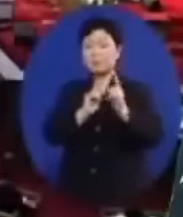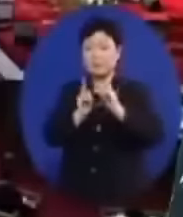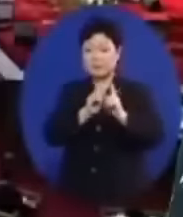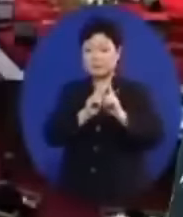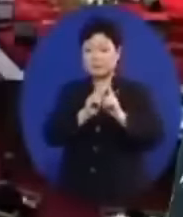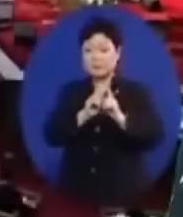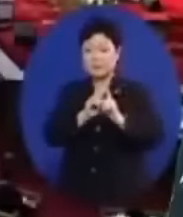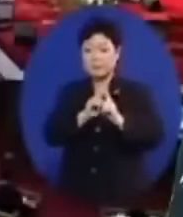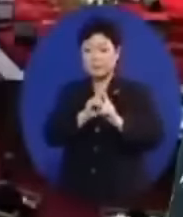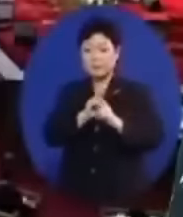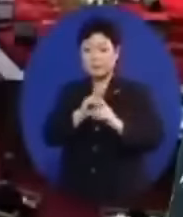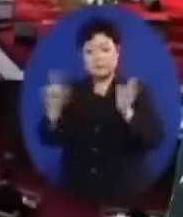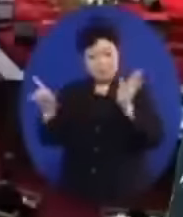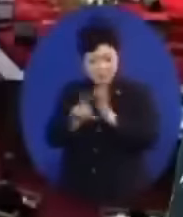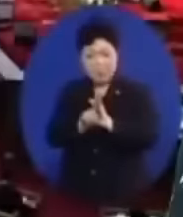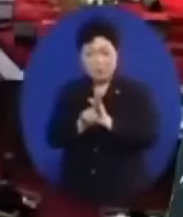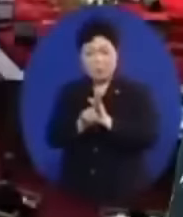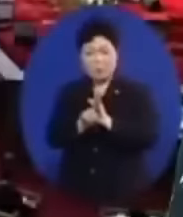말씀으로 받아들여도